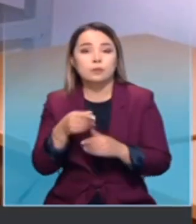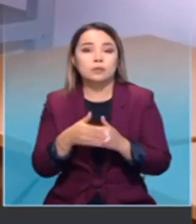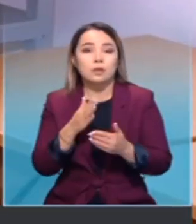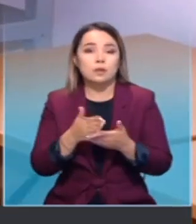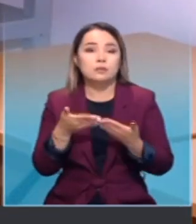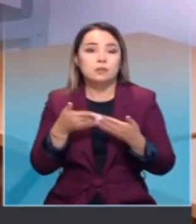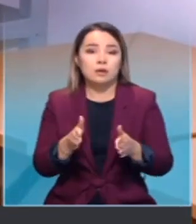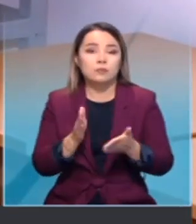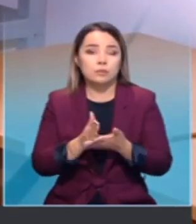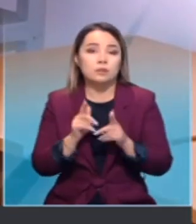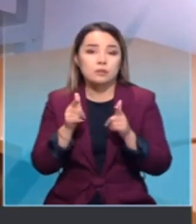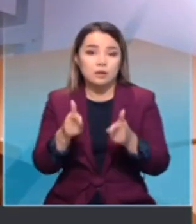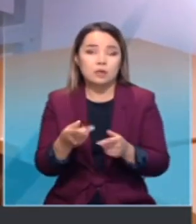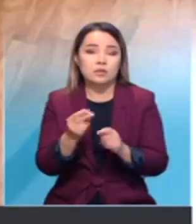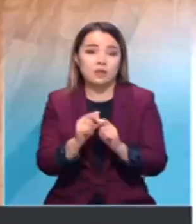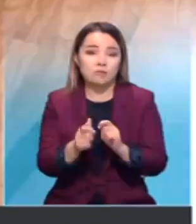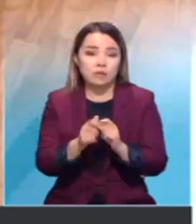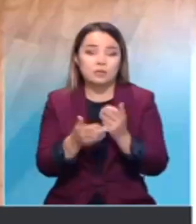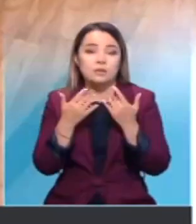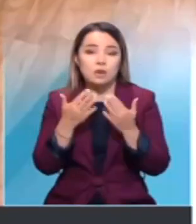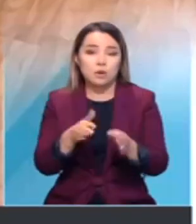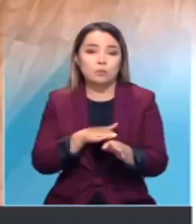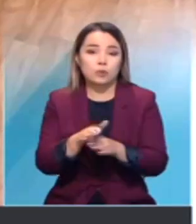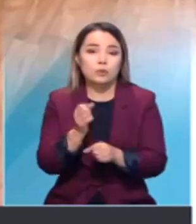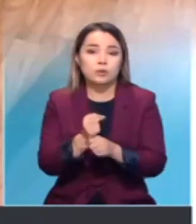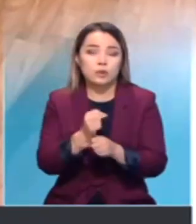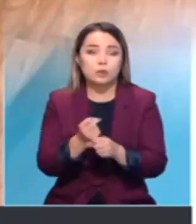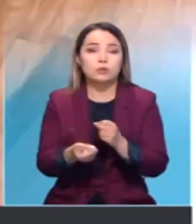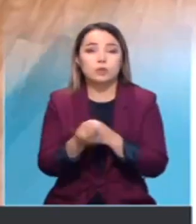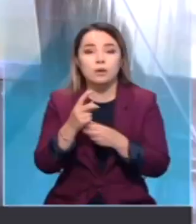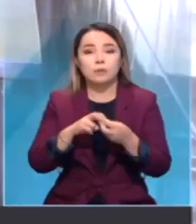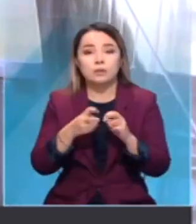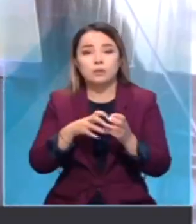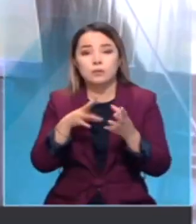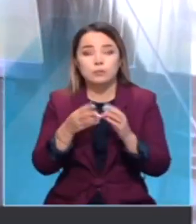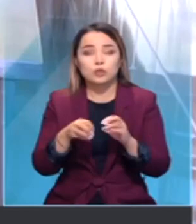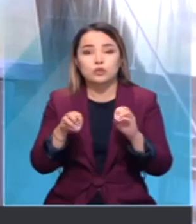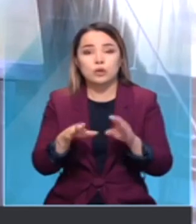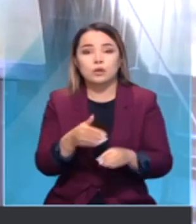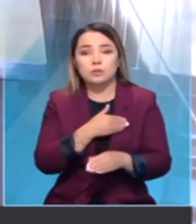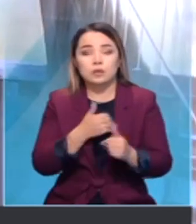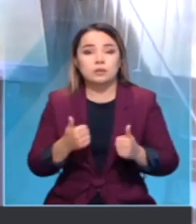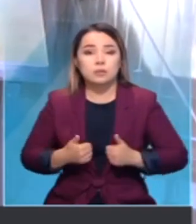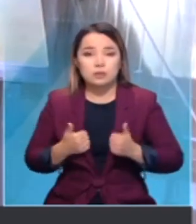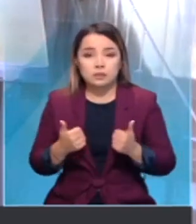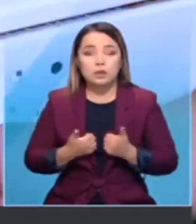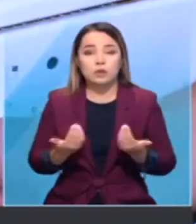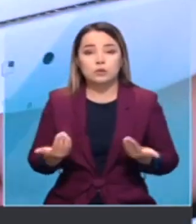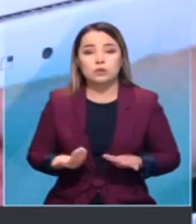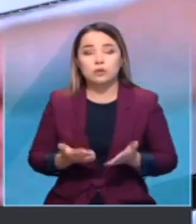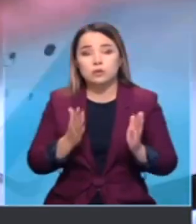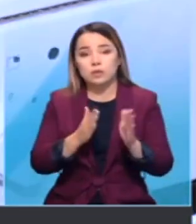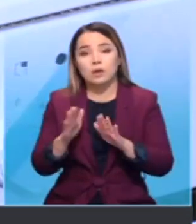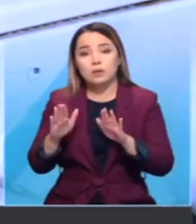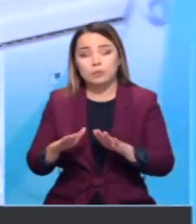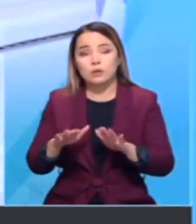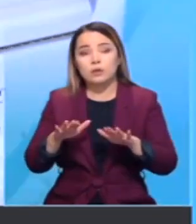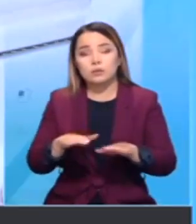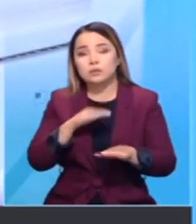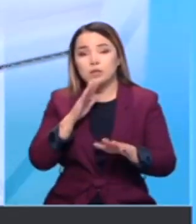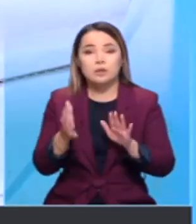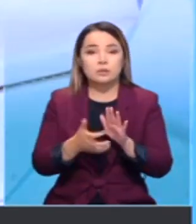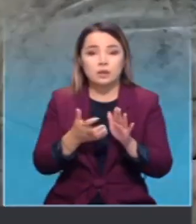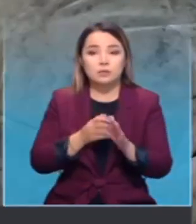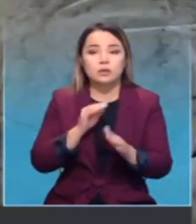тағы бар. Сондықтан инвесторлардың талабын орындап, туындаған мәселелерді оңтайлы шешеміз. Бұл жатақханалардың орнын тапшылығын жоюға